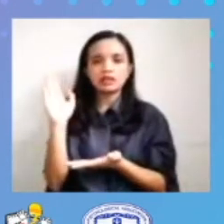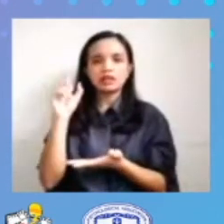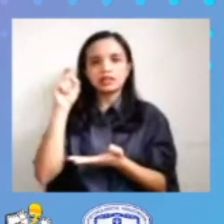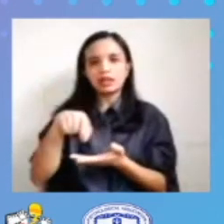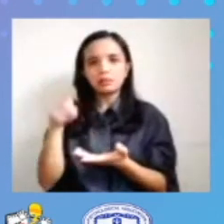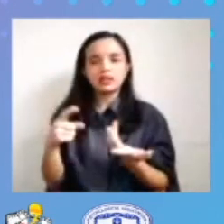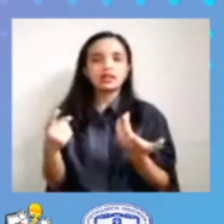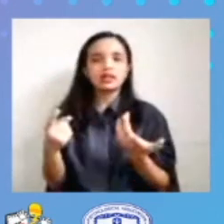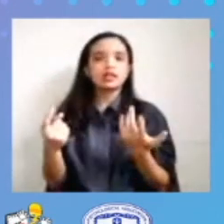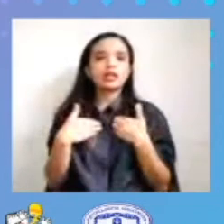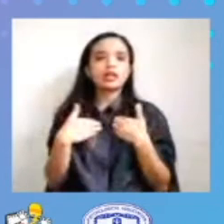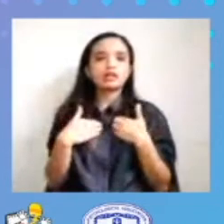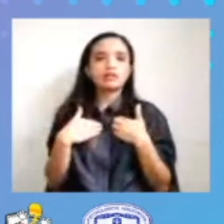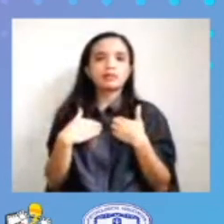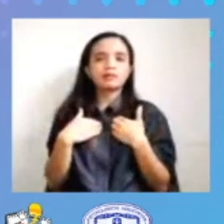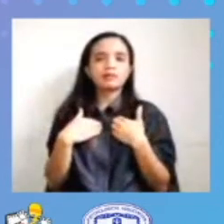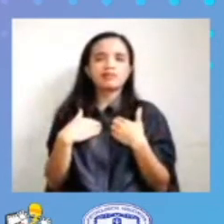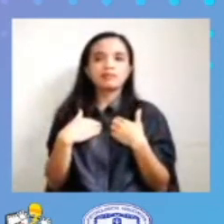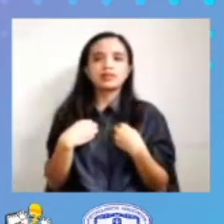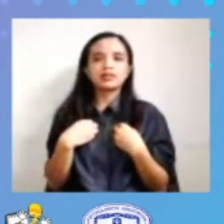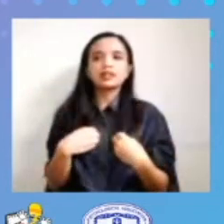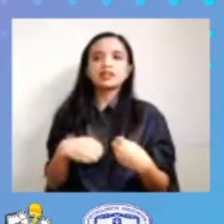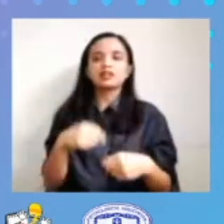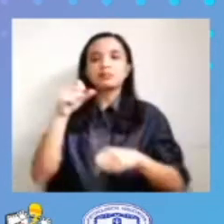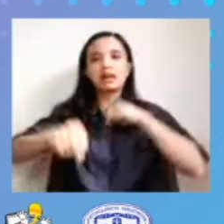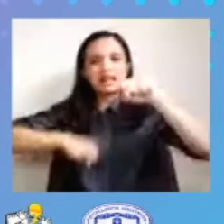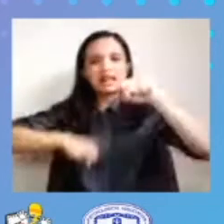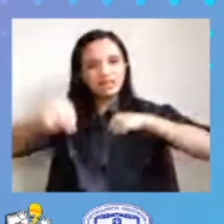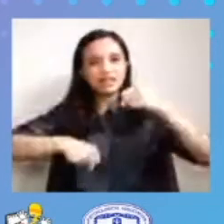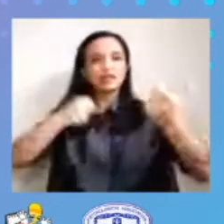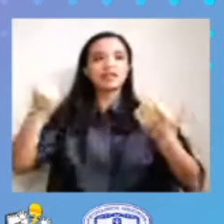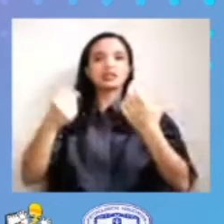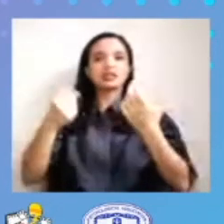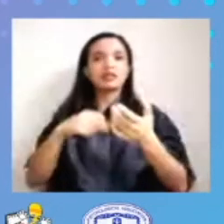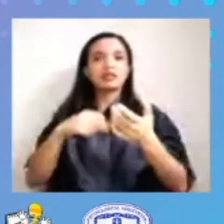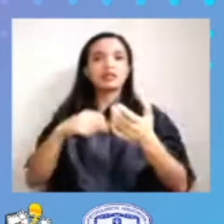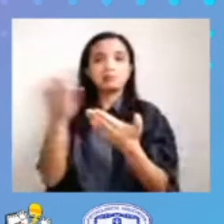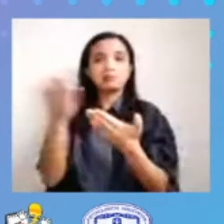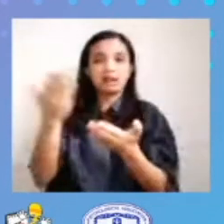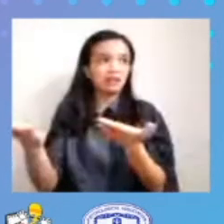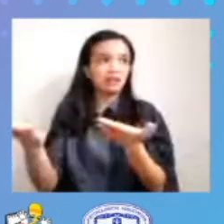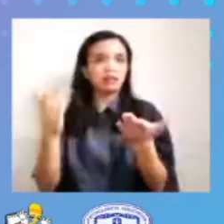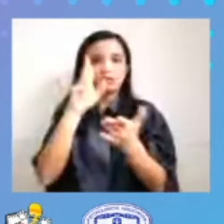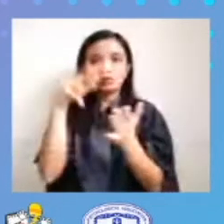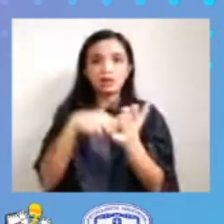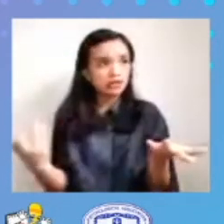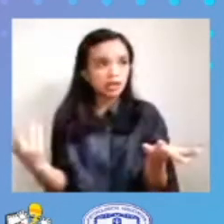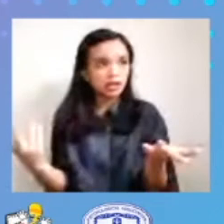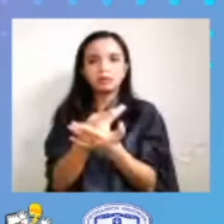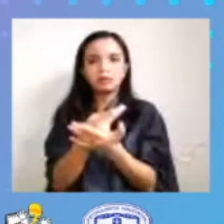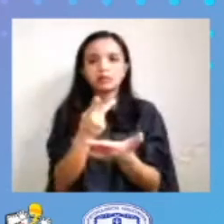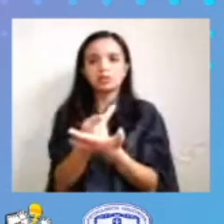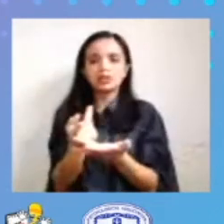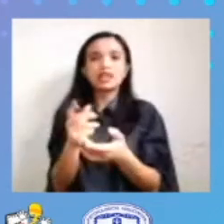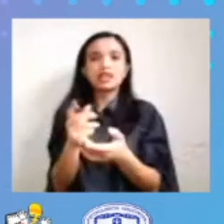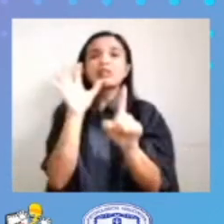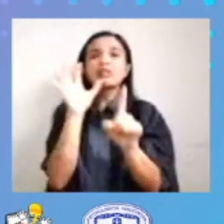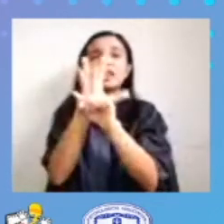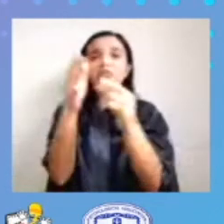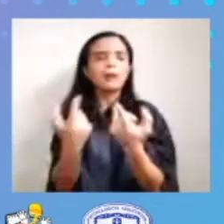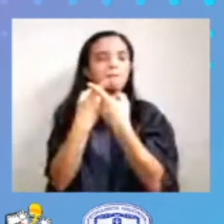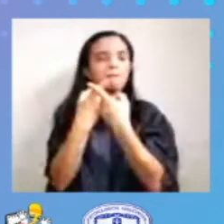nga, kain tayo ng kain. But, people who are very visual, you can make use of vision board, no? So